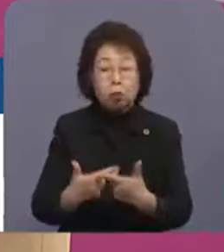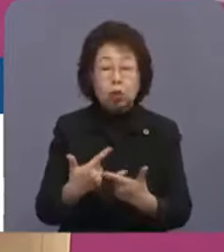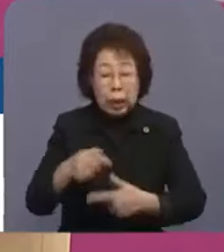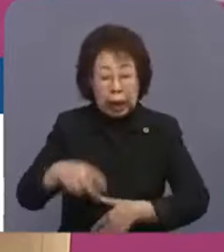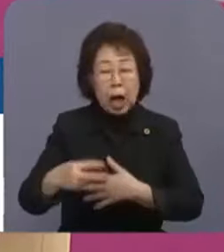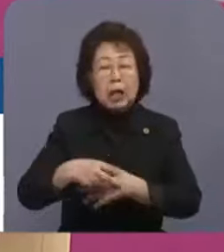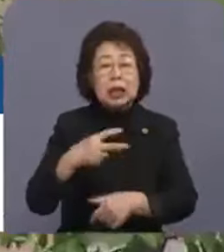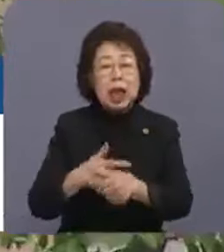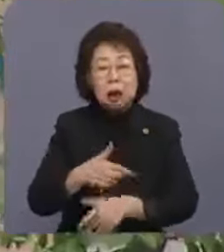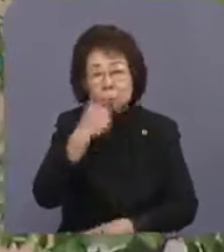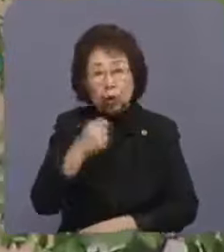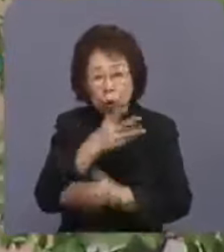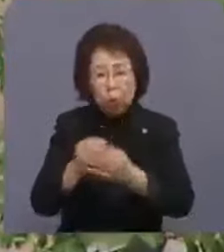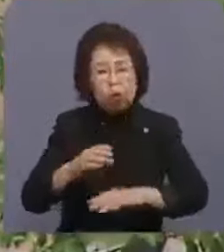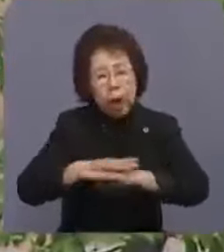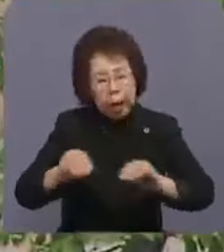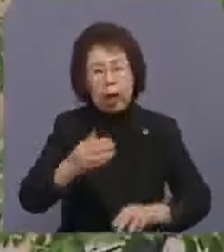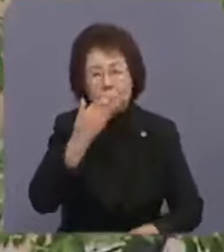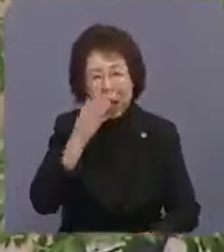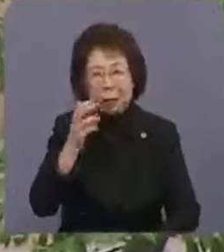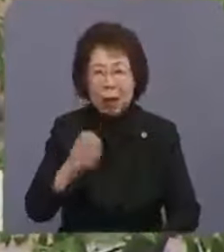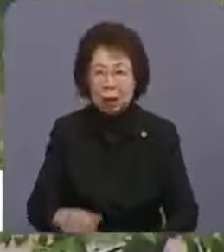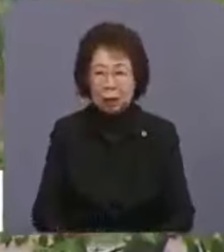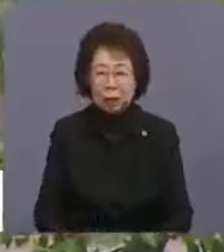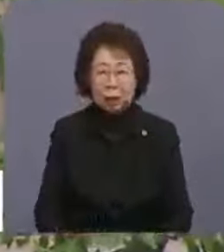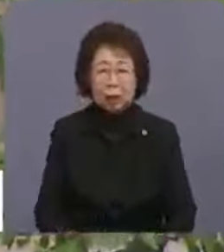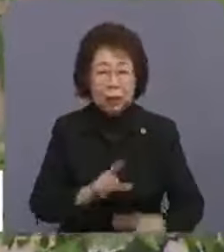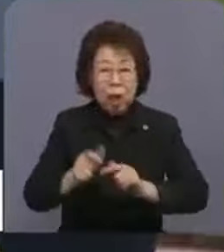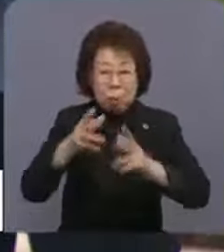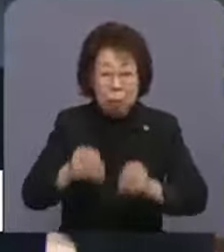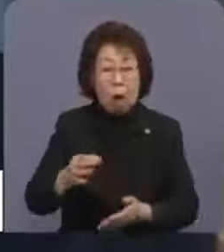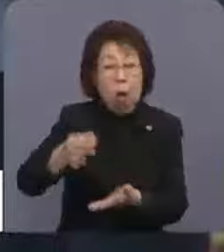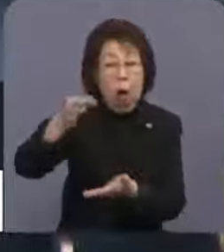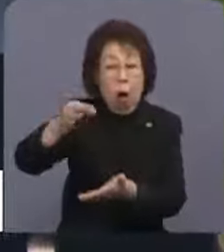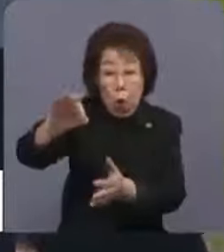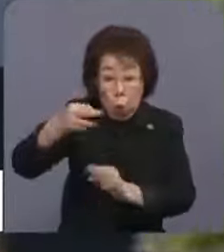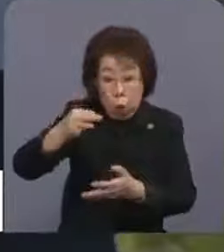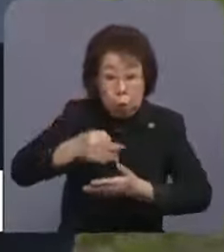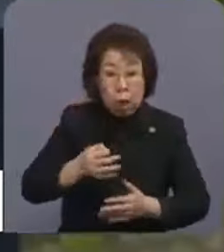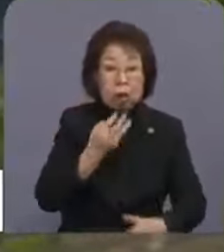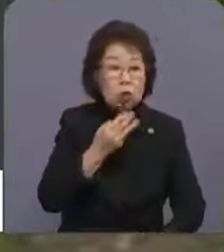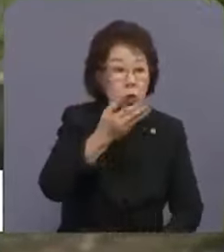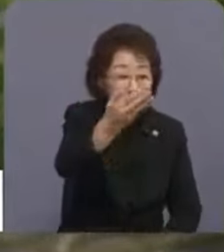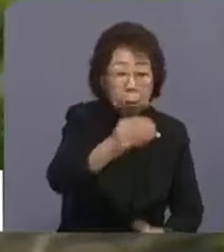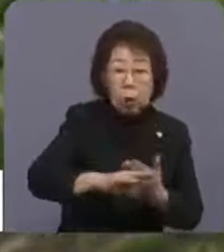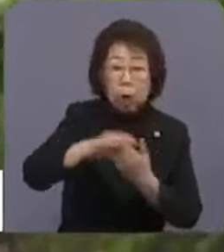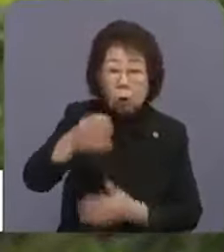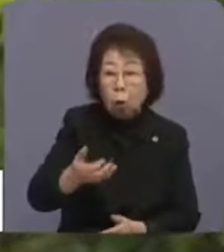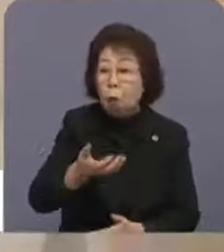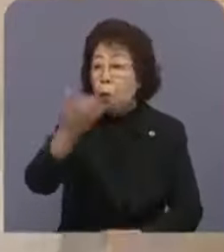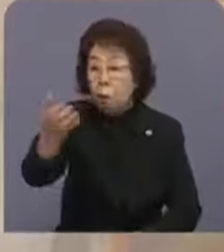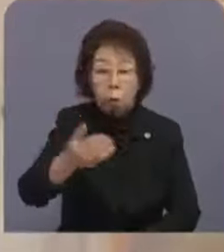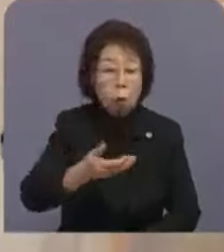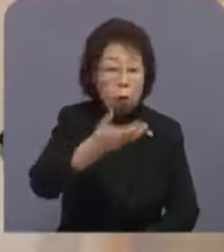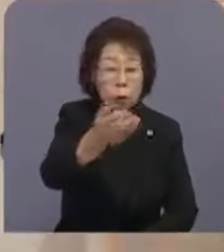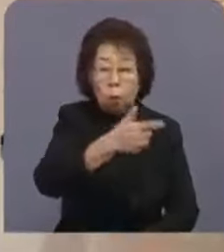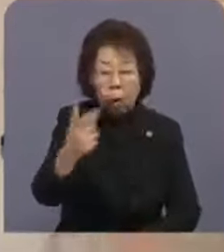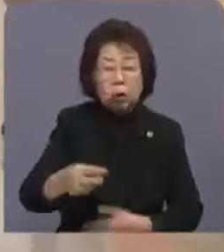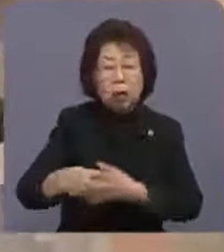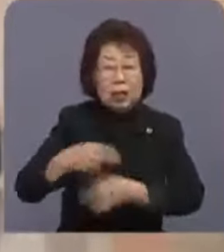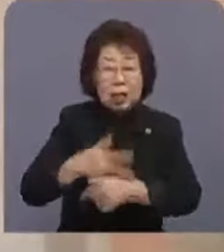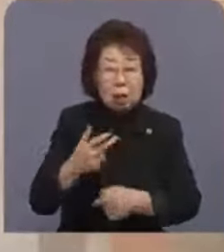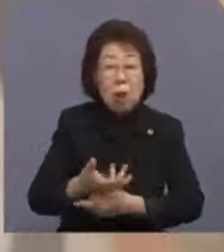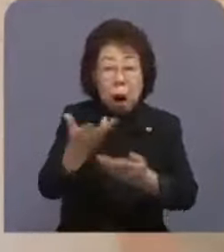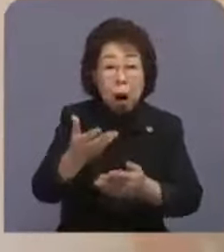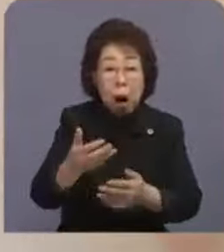것으로 기대합니다. 더 많은 급여를 받는 서울 수도권으로 또 개업 현장으로 떠나는 지역 필수 의료 인력의